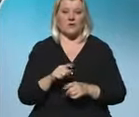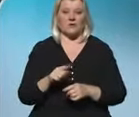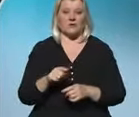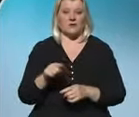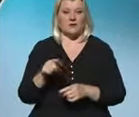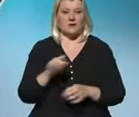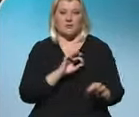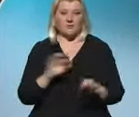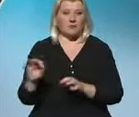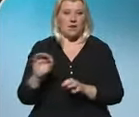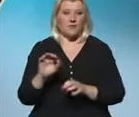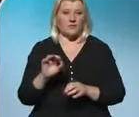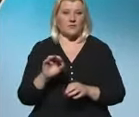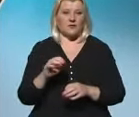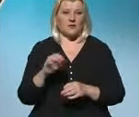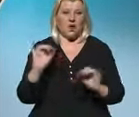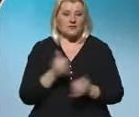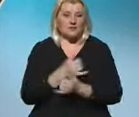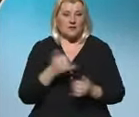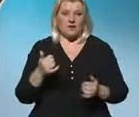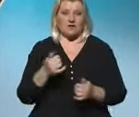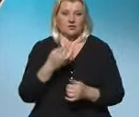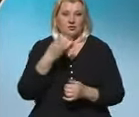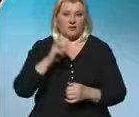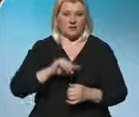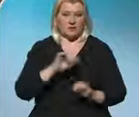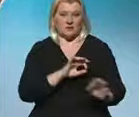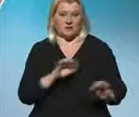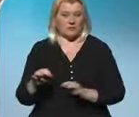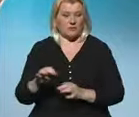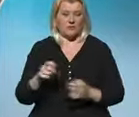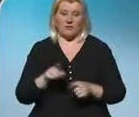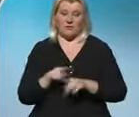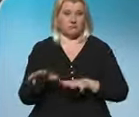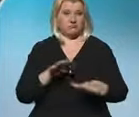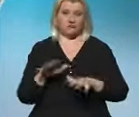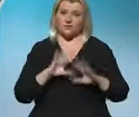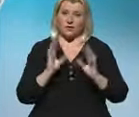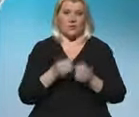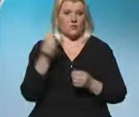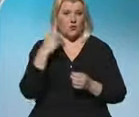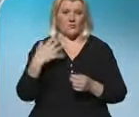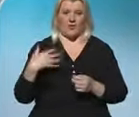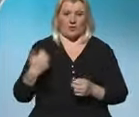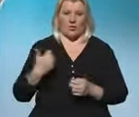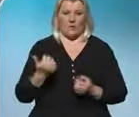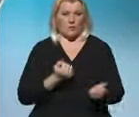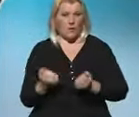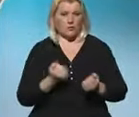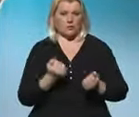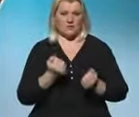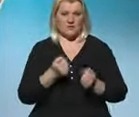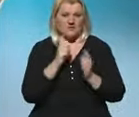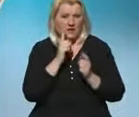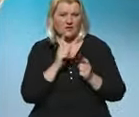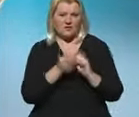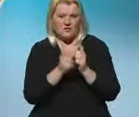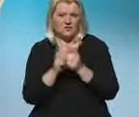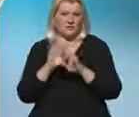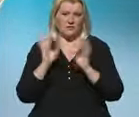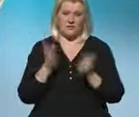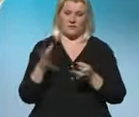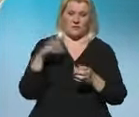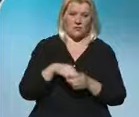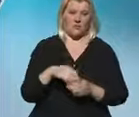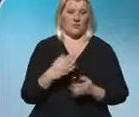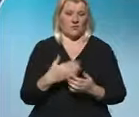rychlokurs za 4 měsíce jsem měla takovou školu jako ekonomie, produkce, managementu a podobně. Takže